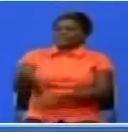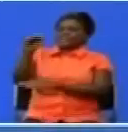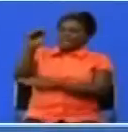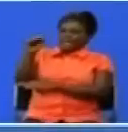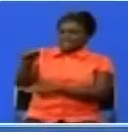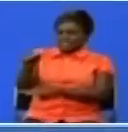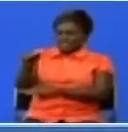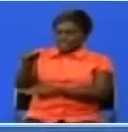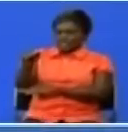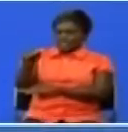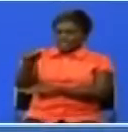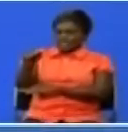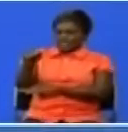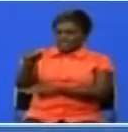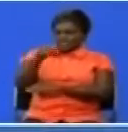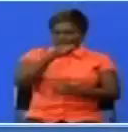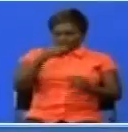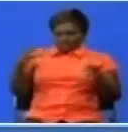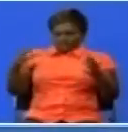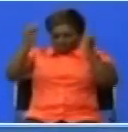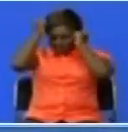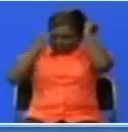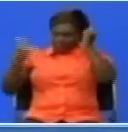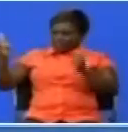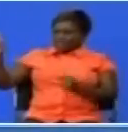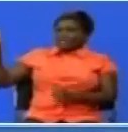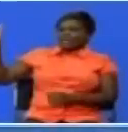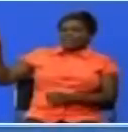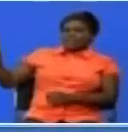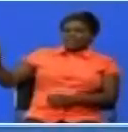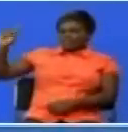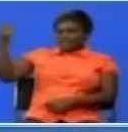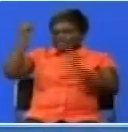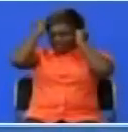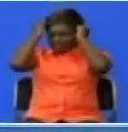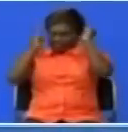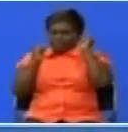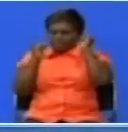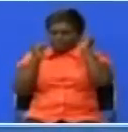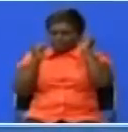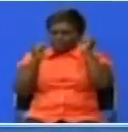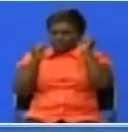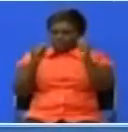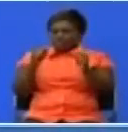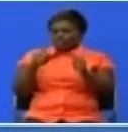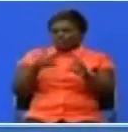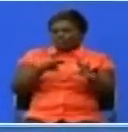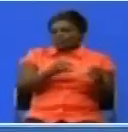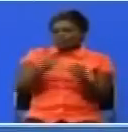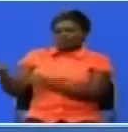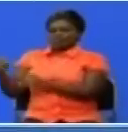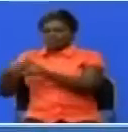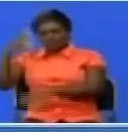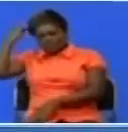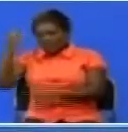kwamba yale lile jeshi la Kenya KDF ambalo ni kisehemu cha AMISOM liweze kutoka Somalia, lakini